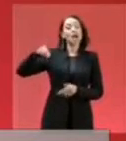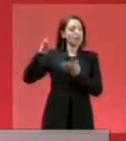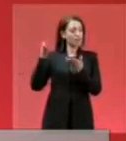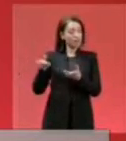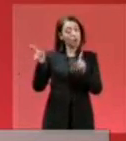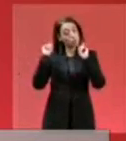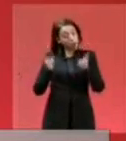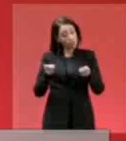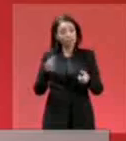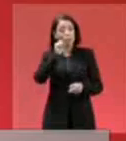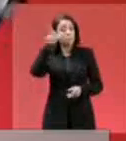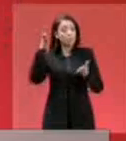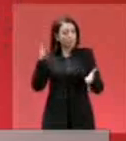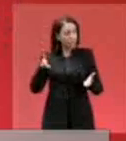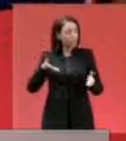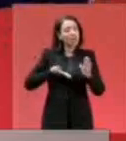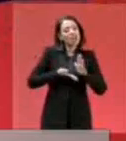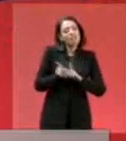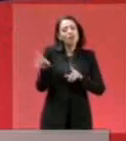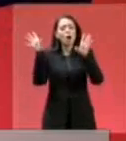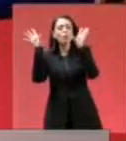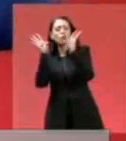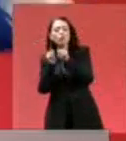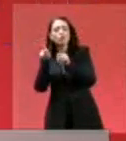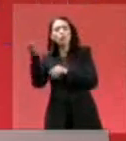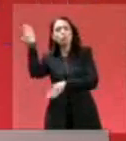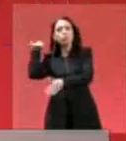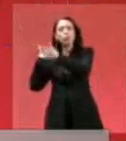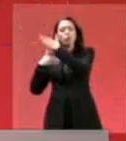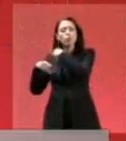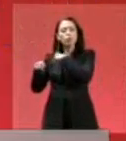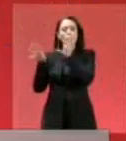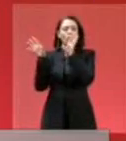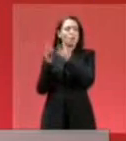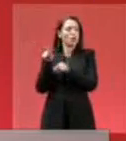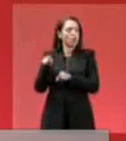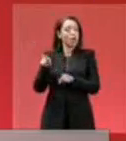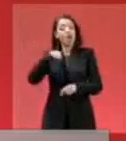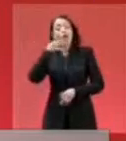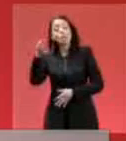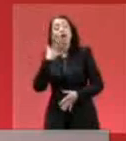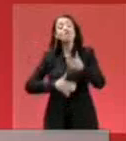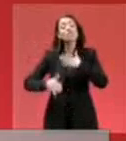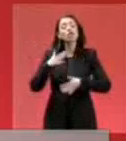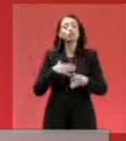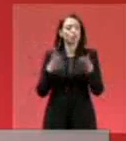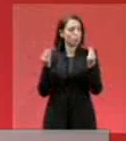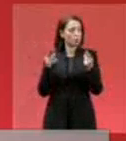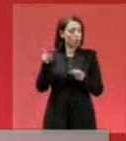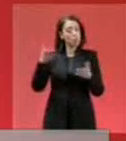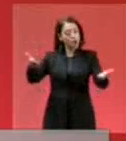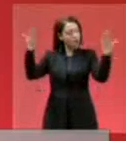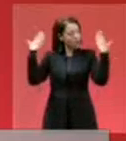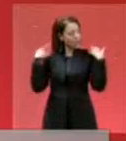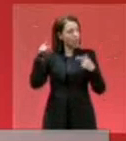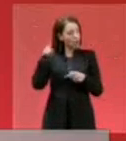που αποφάσισε επιτέλους να βγει από το σκοτάδι που κατοικούσε τόσο καιρό στο φως. Να τον ευχαριστήσω θερμά που